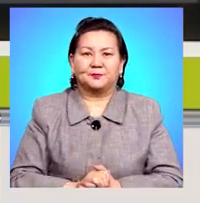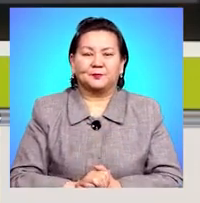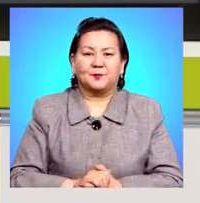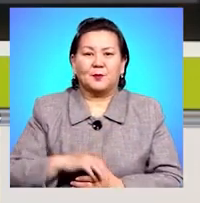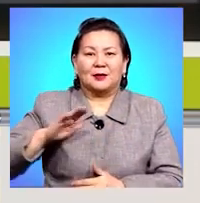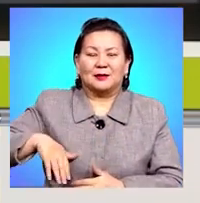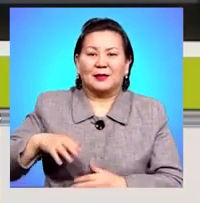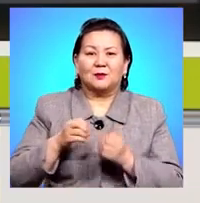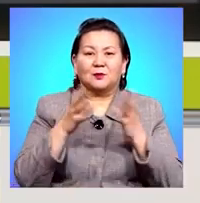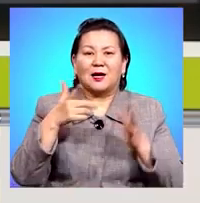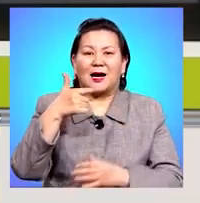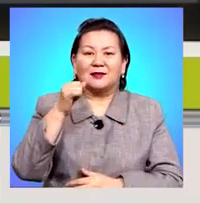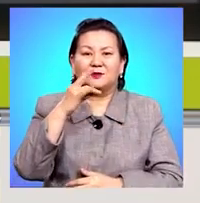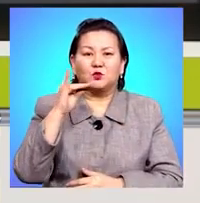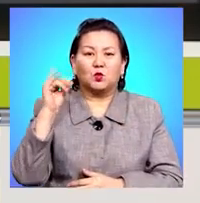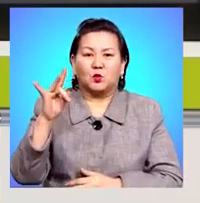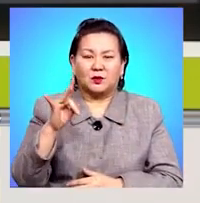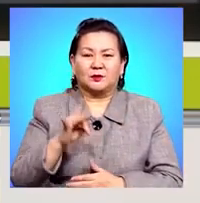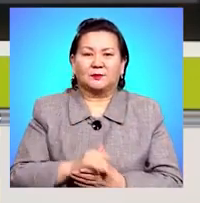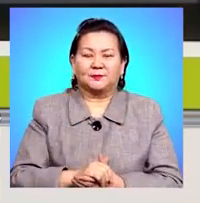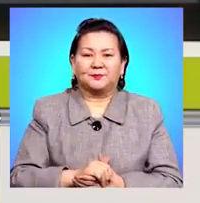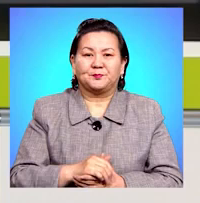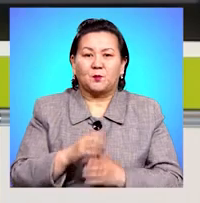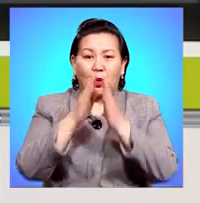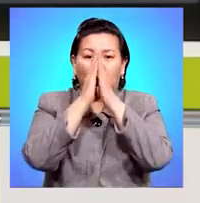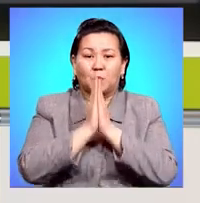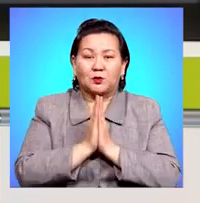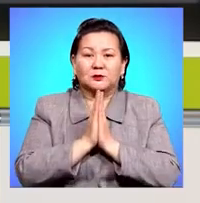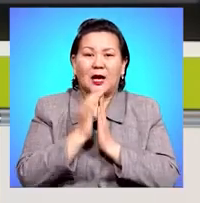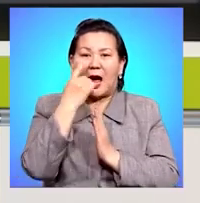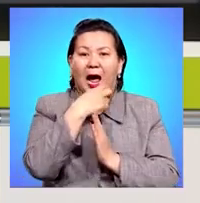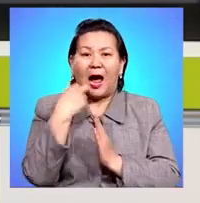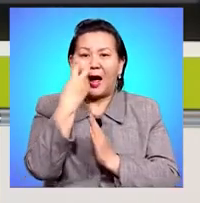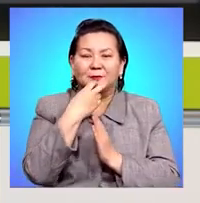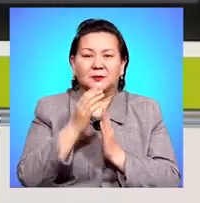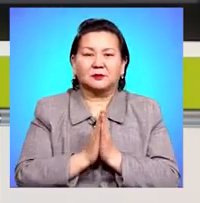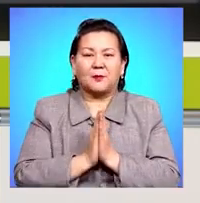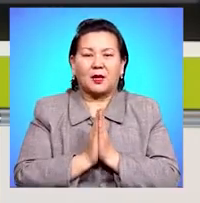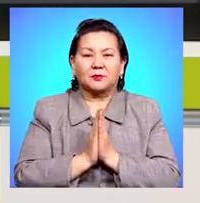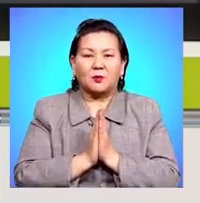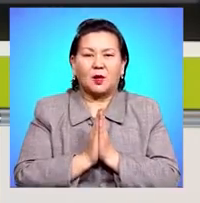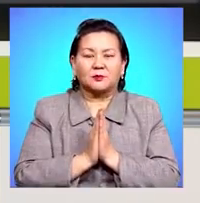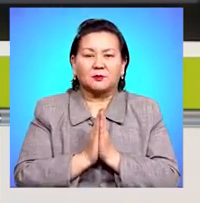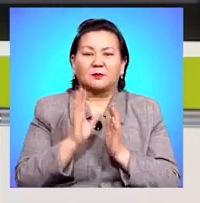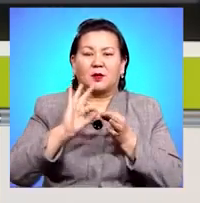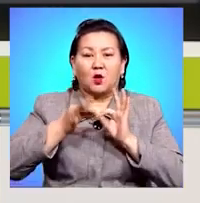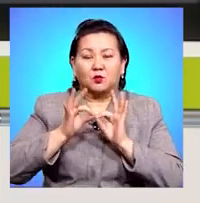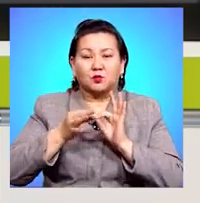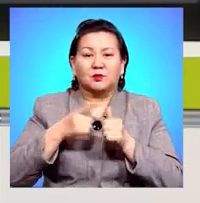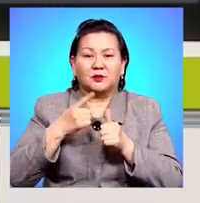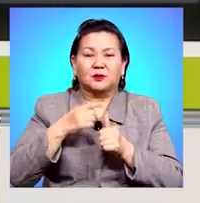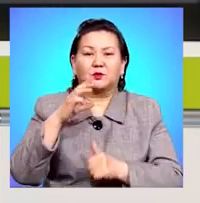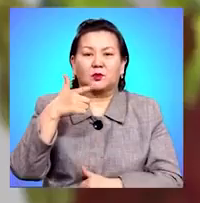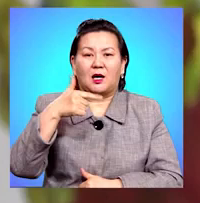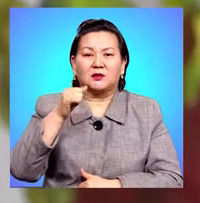За дараагийн бүтээл бол ганжуур. Бурхан Багшийн аман зарлиг ганжуур буюу зарлигийн орчуулга нэртэй судар тарны